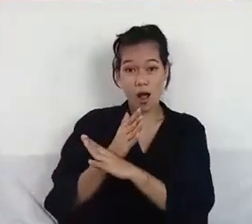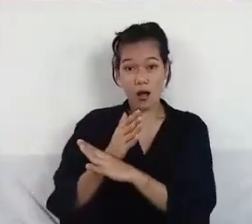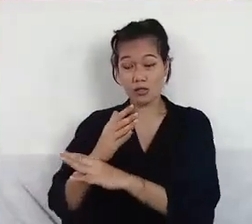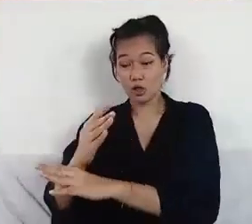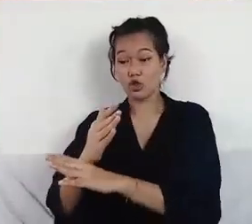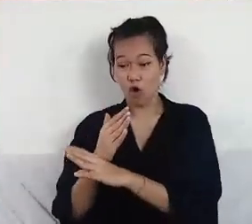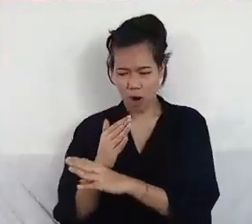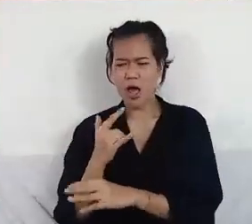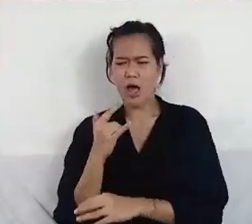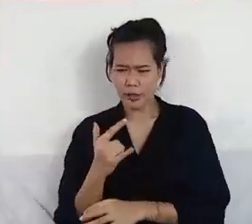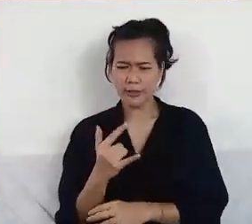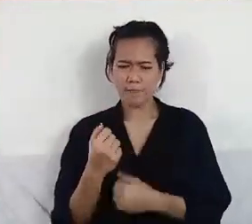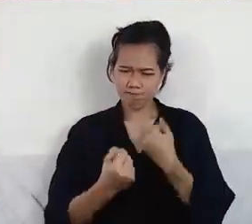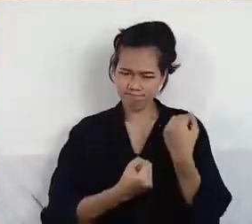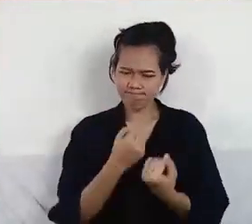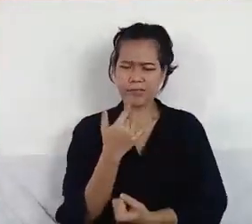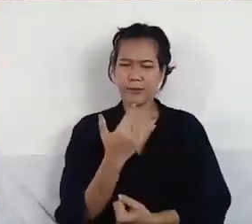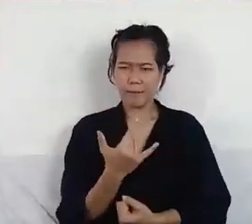tetap lanjutkan karyamu.